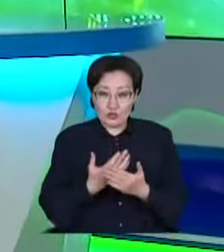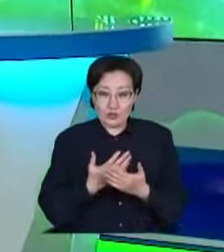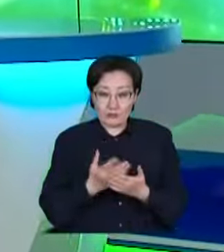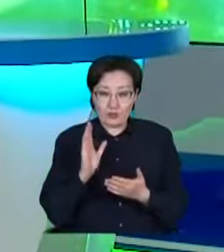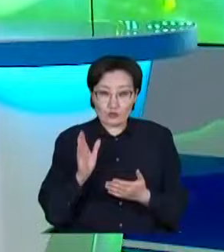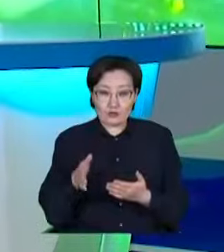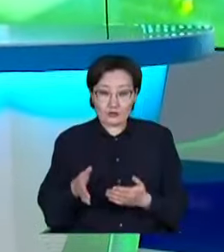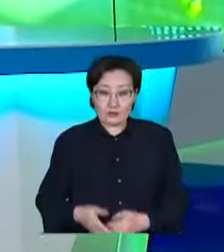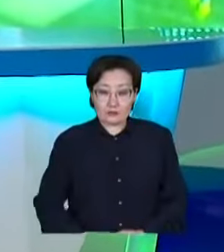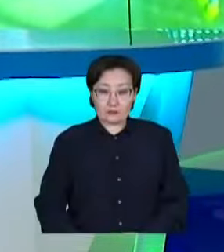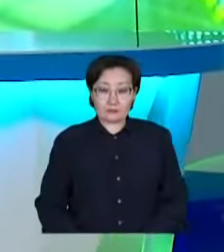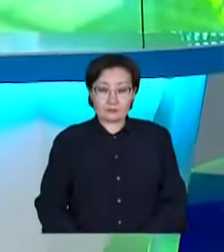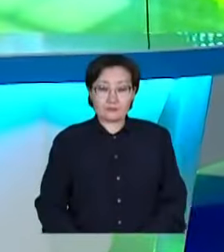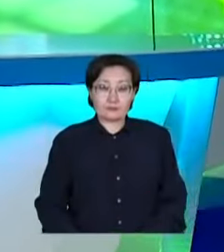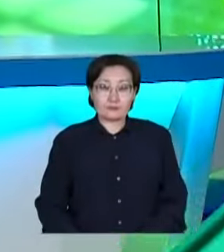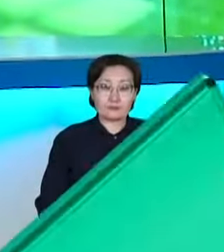bugünkü şıqarlımdan köretindermiz.